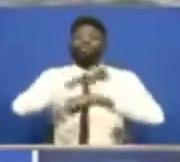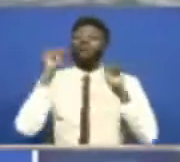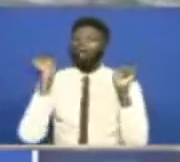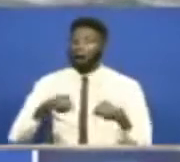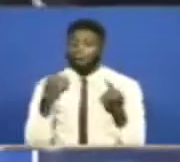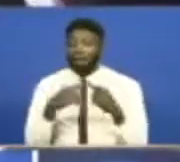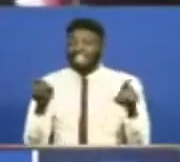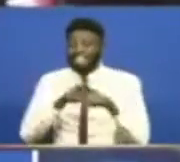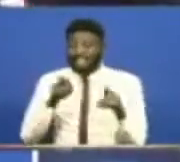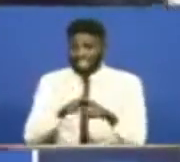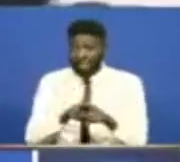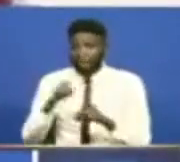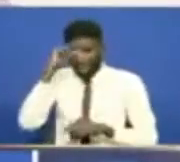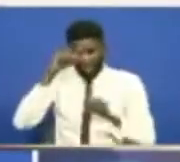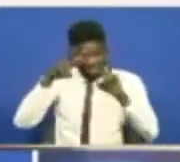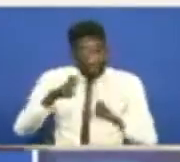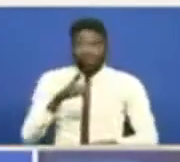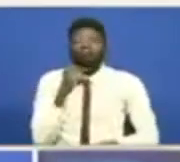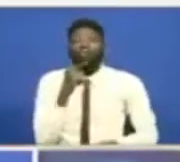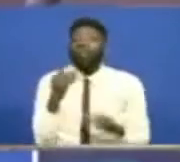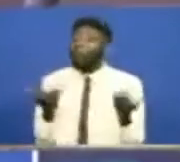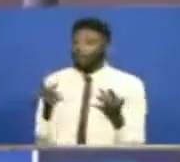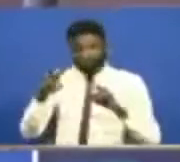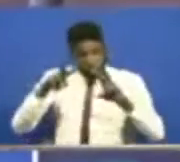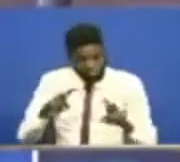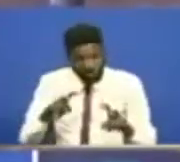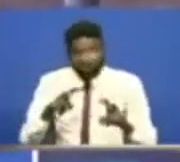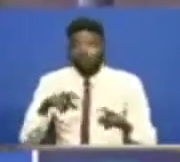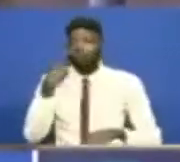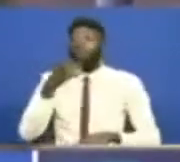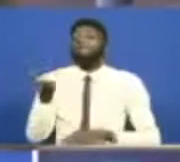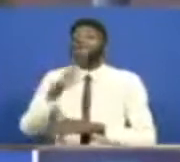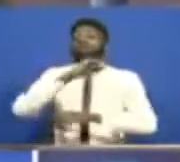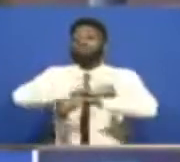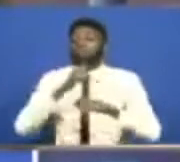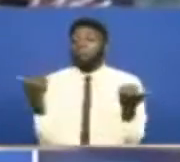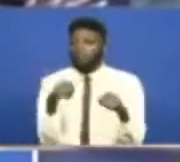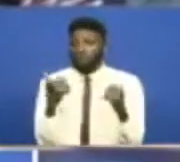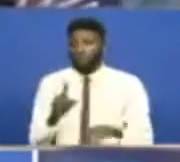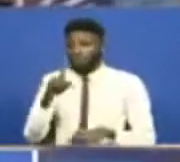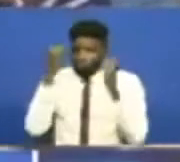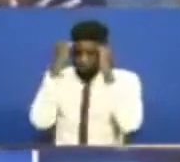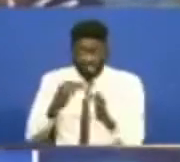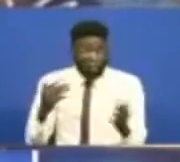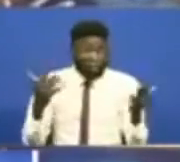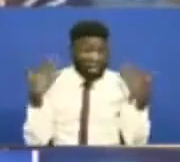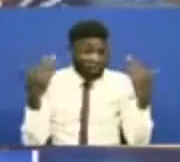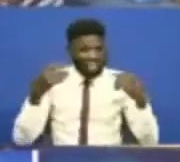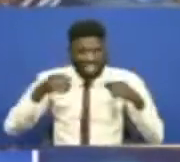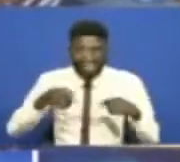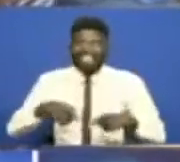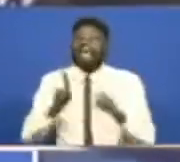ikianza kuwatafuta wavulana ambao hawajulikani waliko, ambao hawajarejea shuleni, mwanafunzi mmoja katika kaunti ya Meru ambaye alijifanya